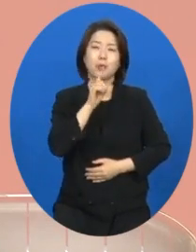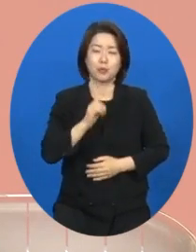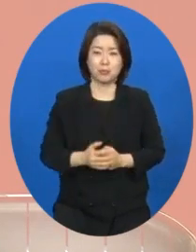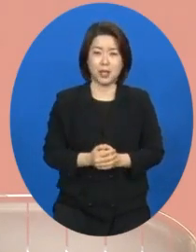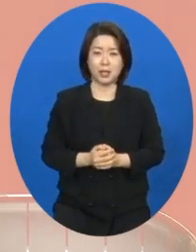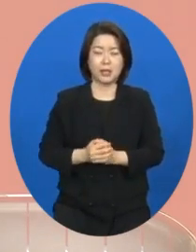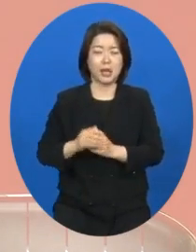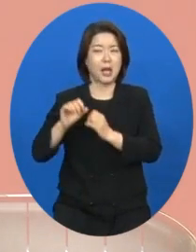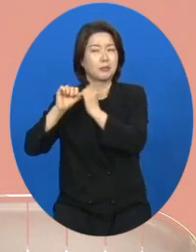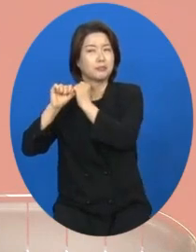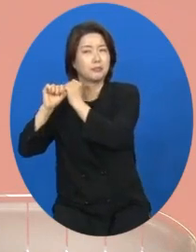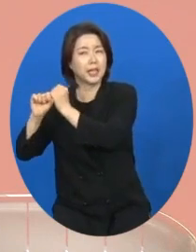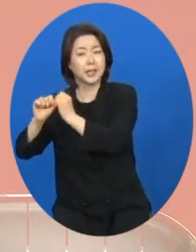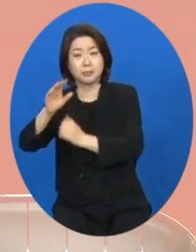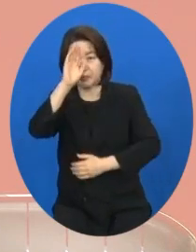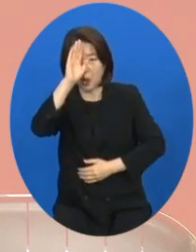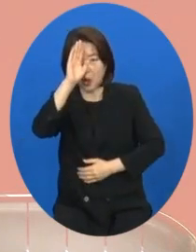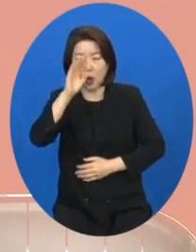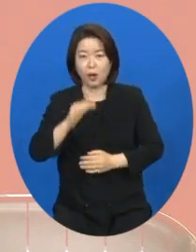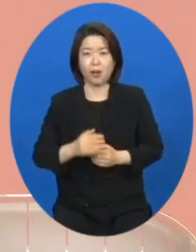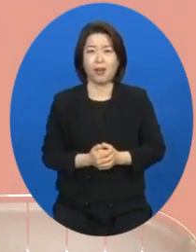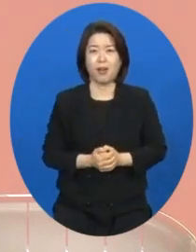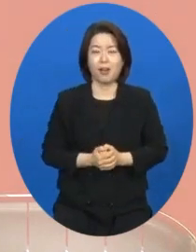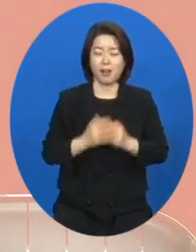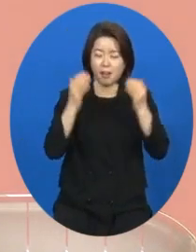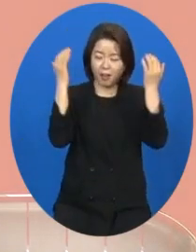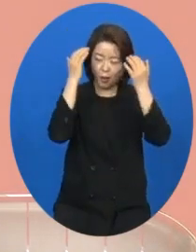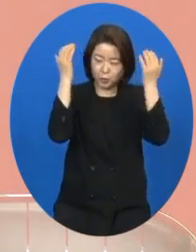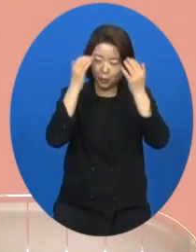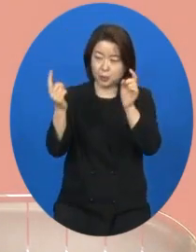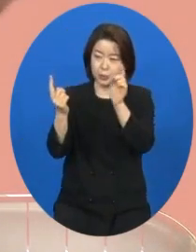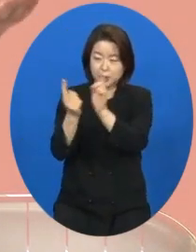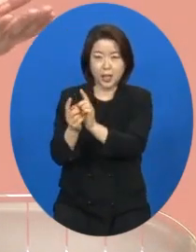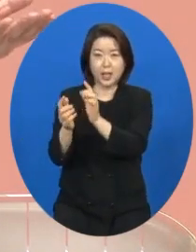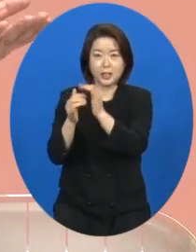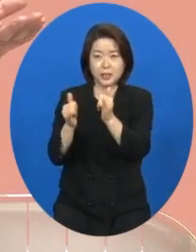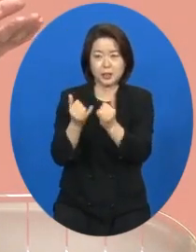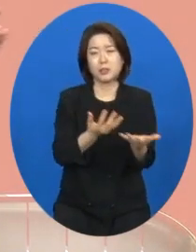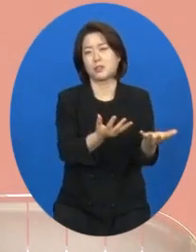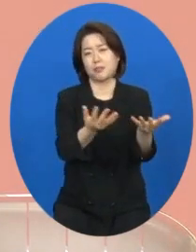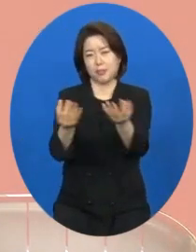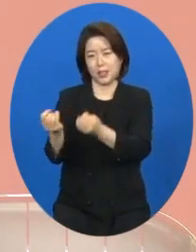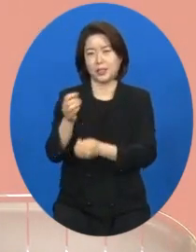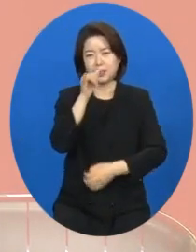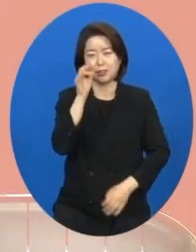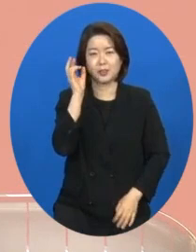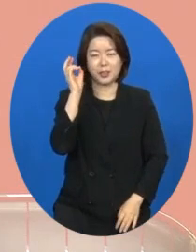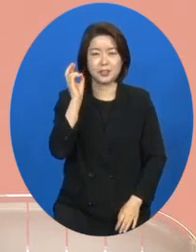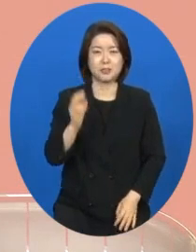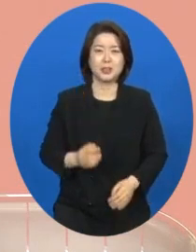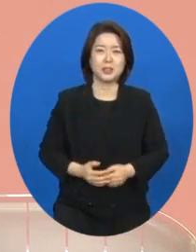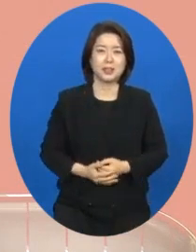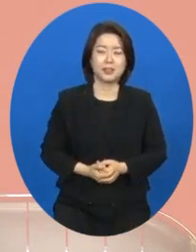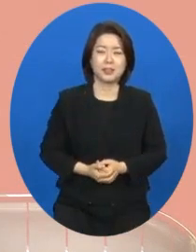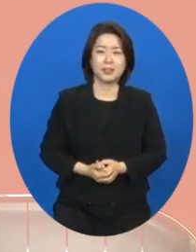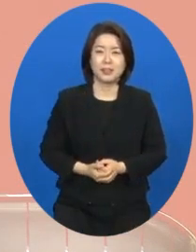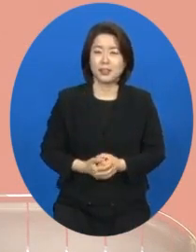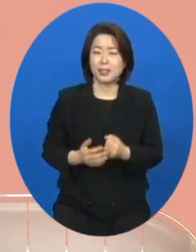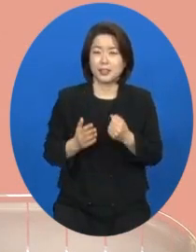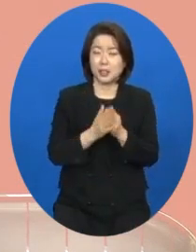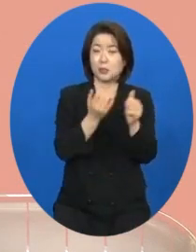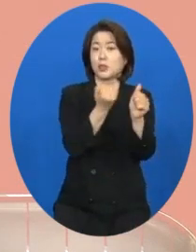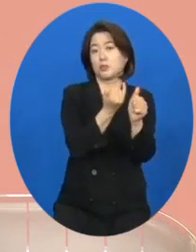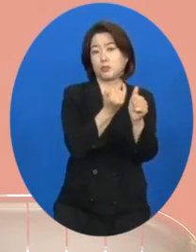매임병에 고통당하는 분들이 정말 많죠. 그렇죠? 그러니까